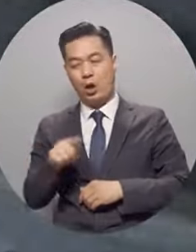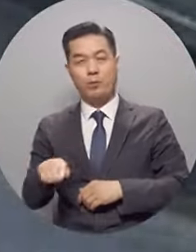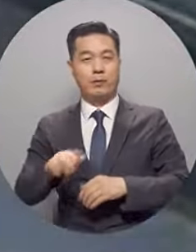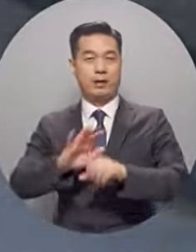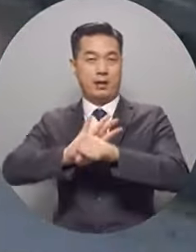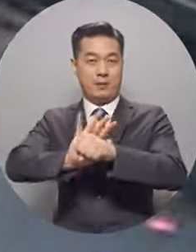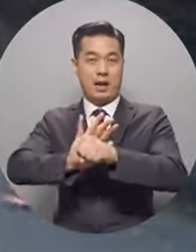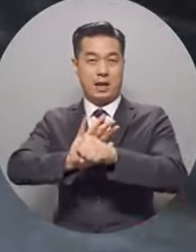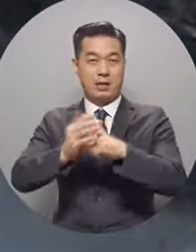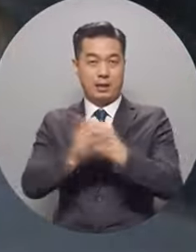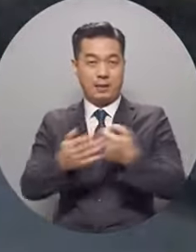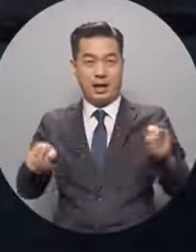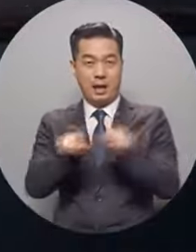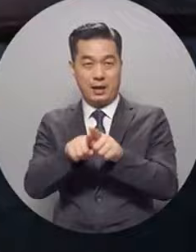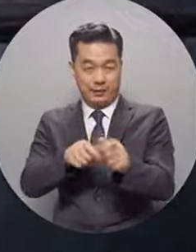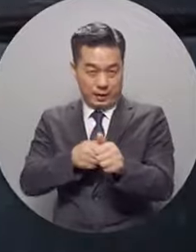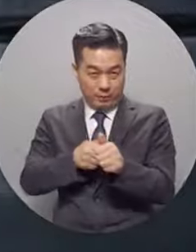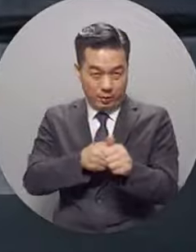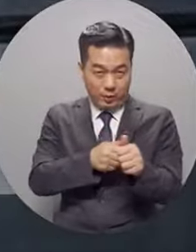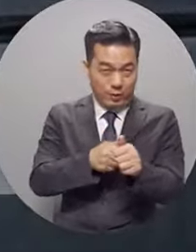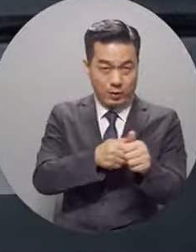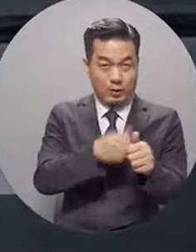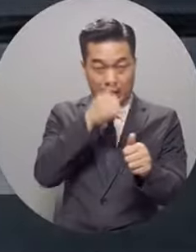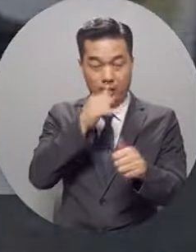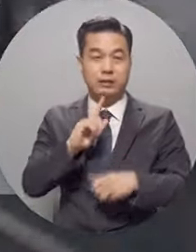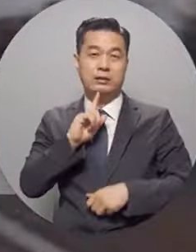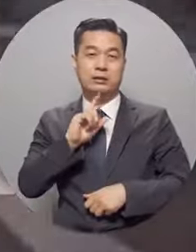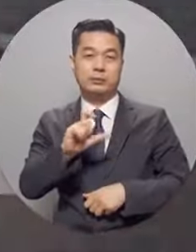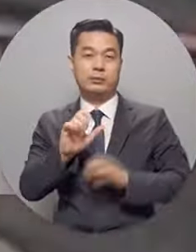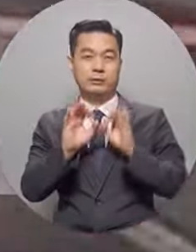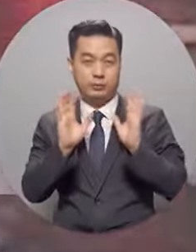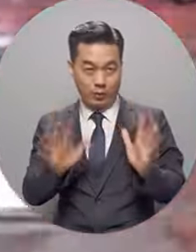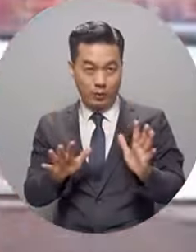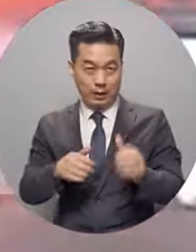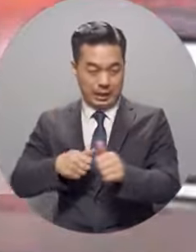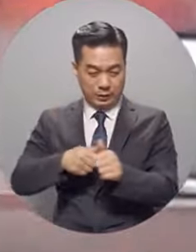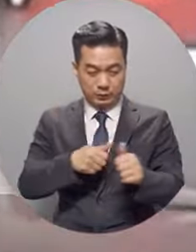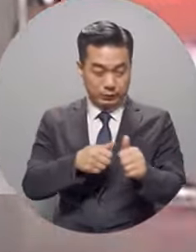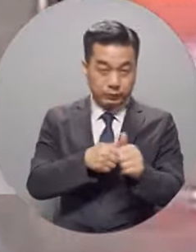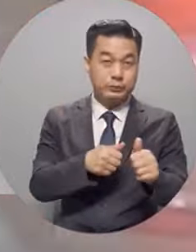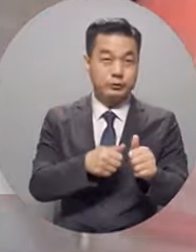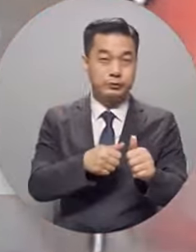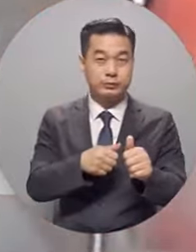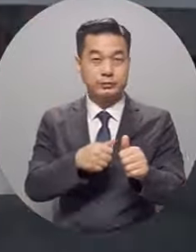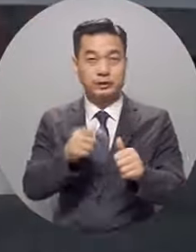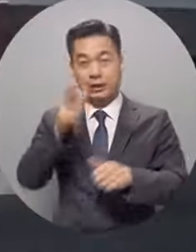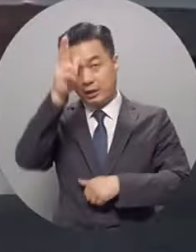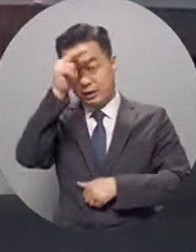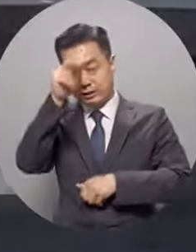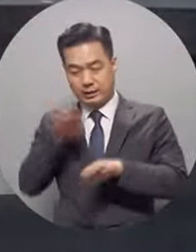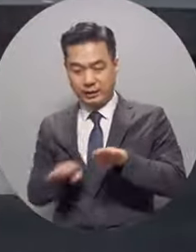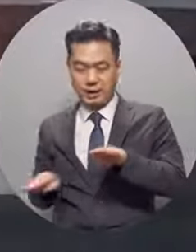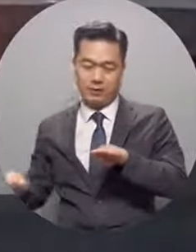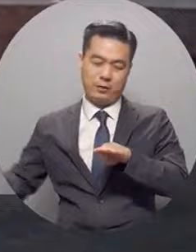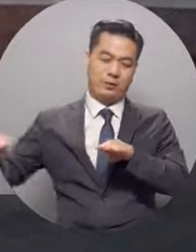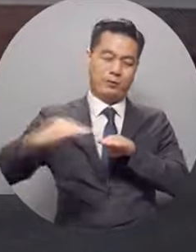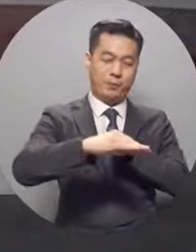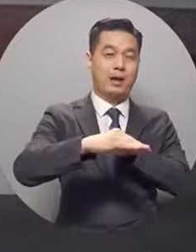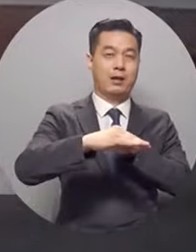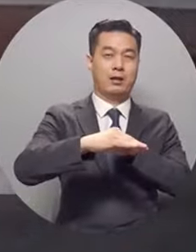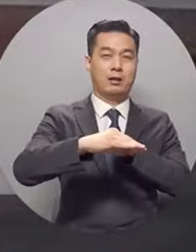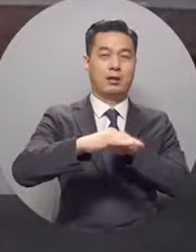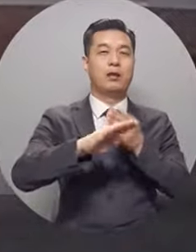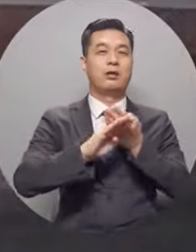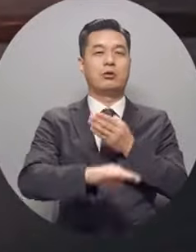추격에 가합니다 결국 15분 동안 뒤를 쫓은 끝에 순찰차가 앞차 가로로 막아선 뒤에야